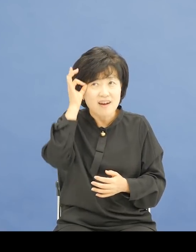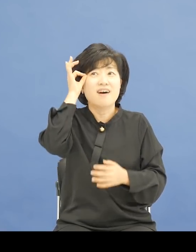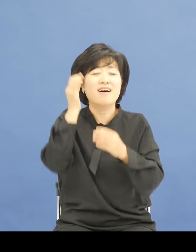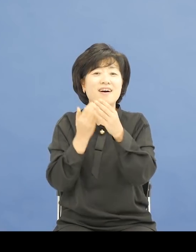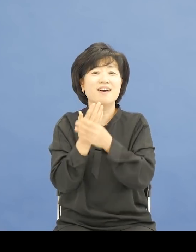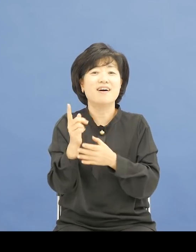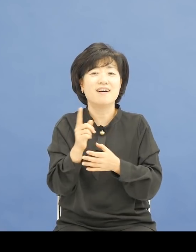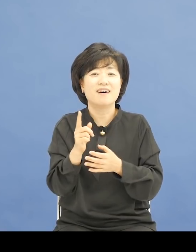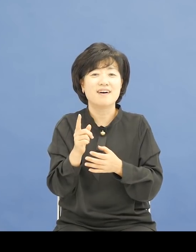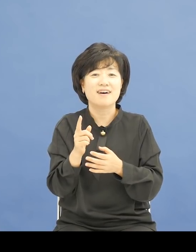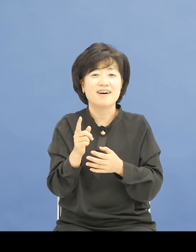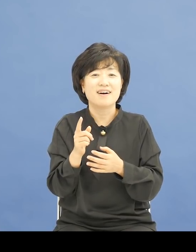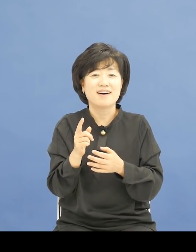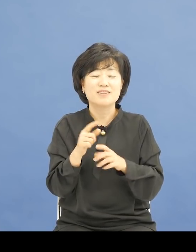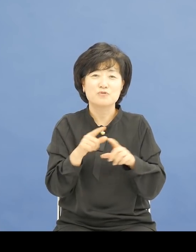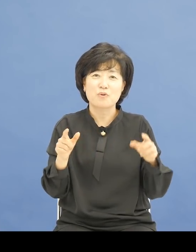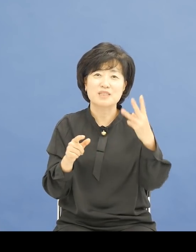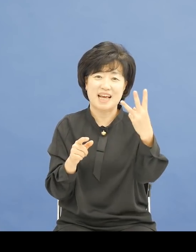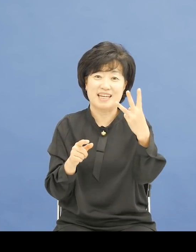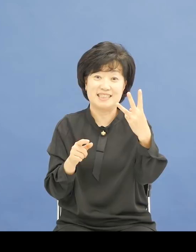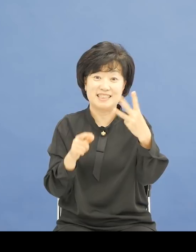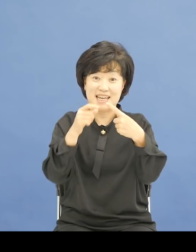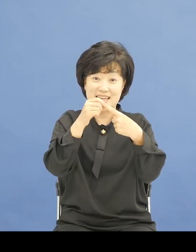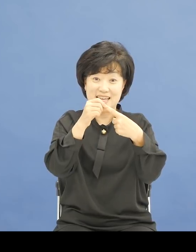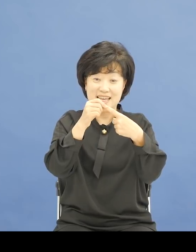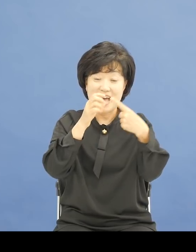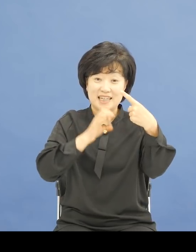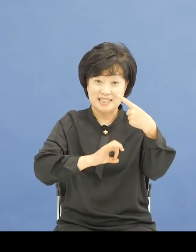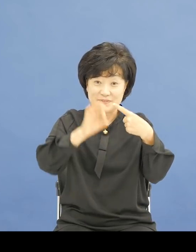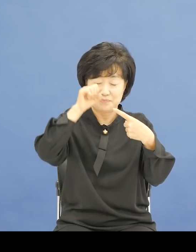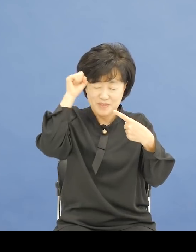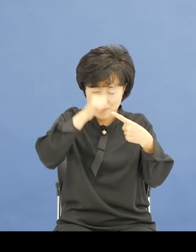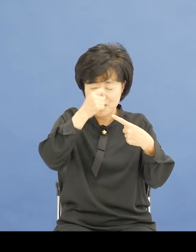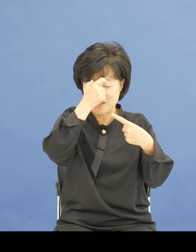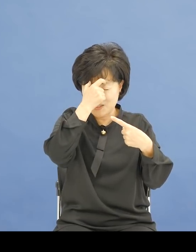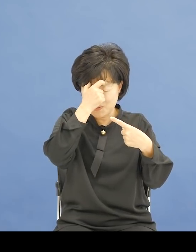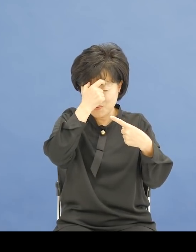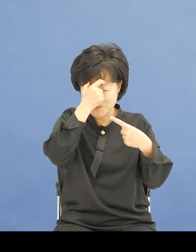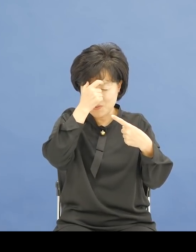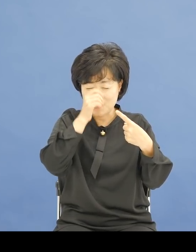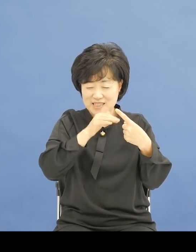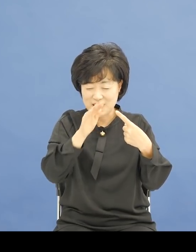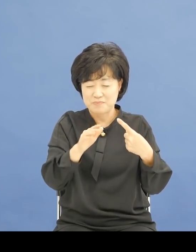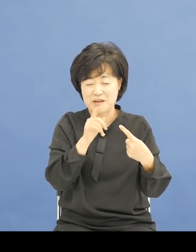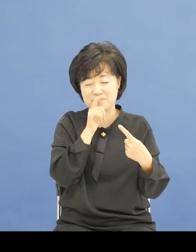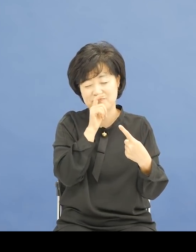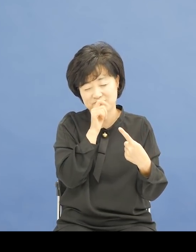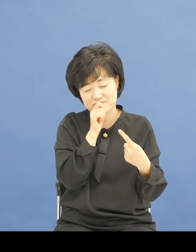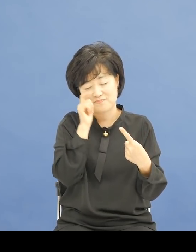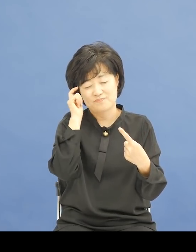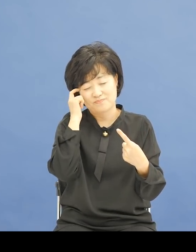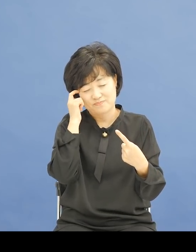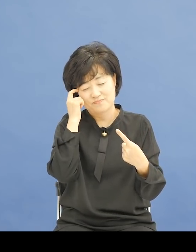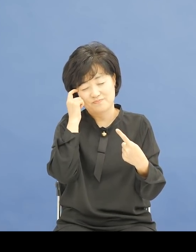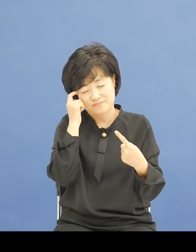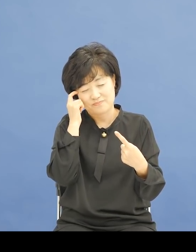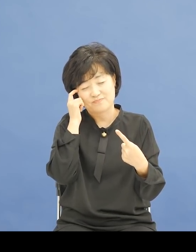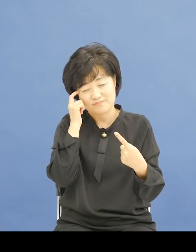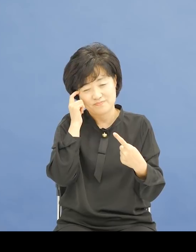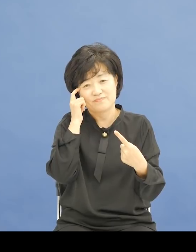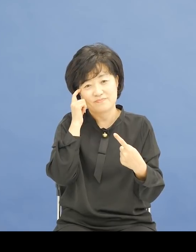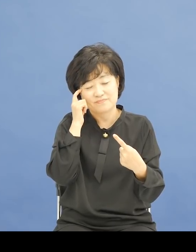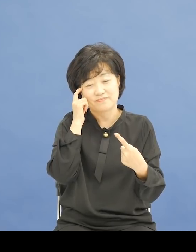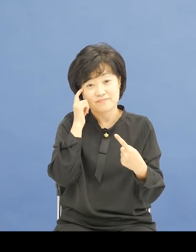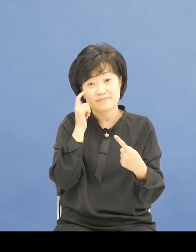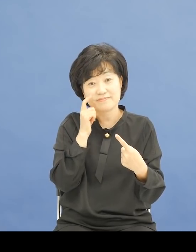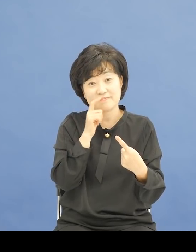어. 사실 세 가지입니다. 네. 하나는 아침에 이제 새벽기도 마침 저희는 교회에서 묵상을 이렇게 다 공동체